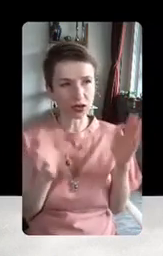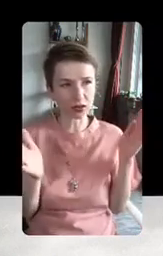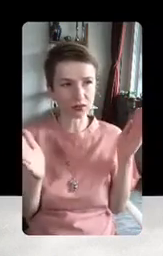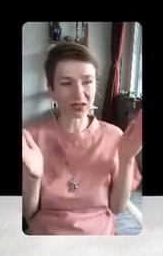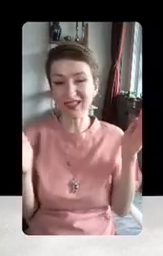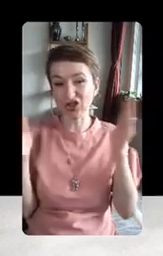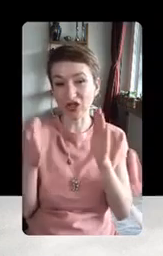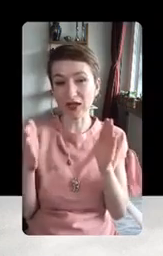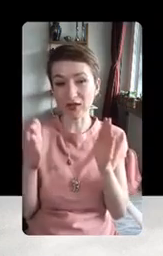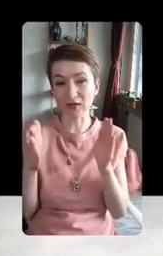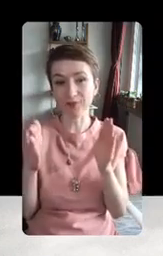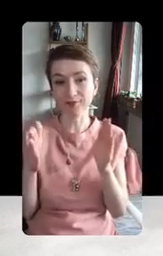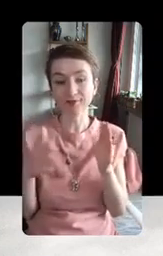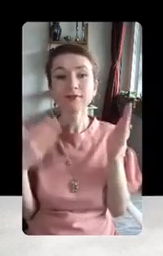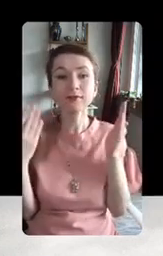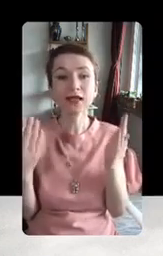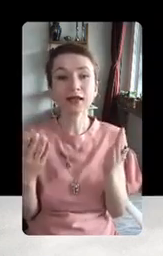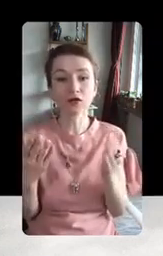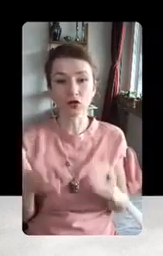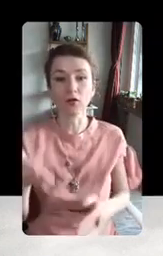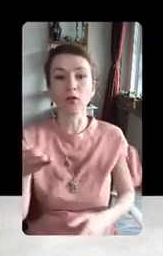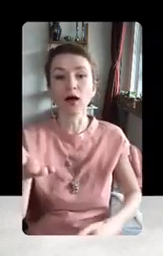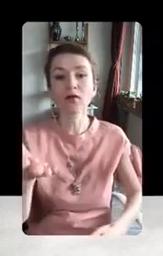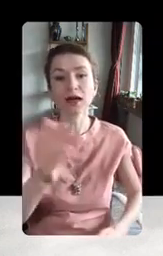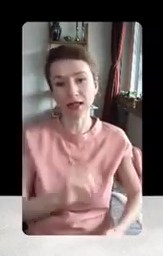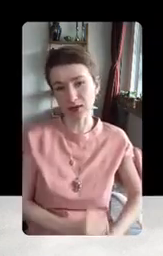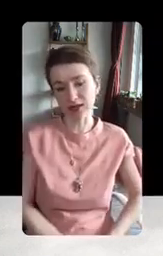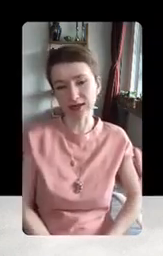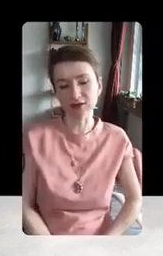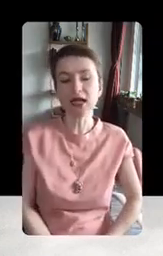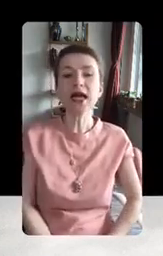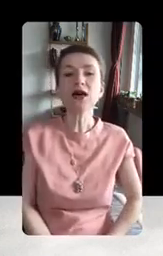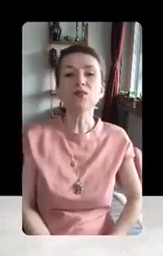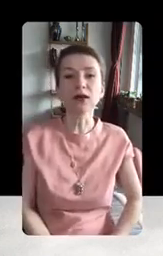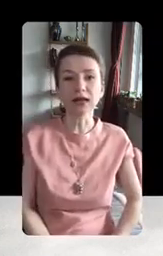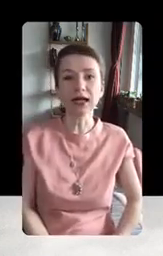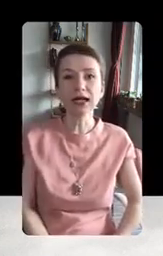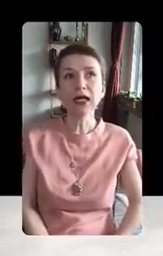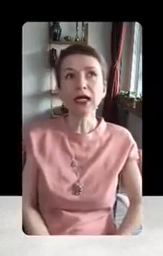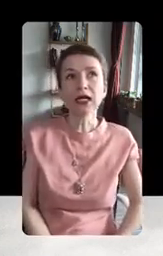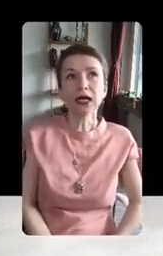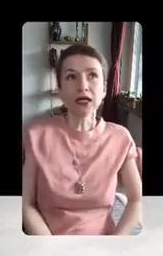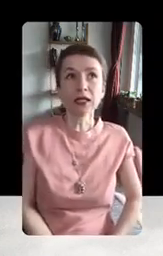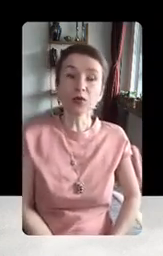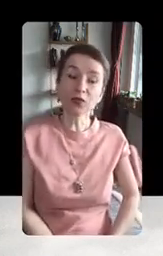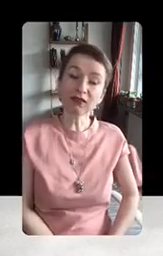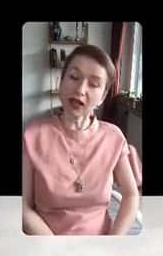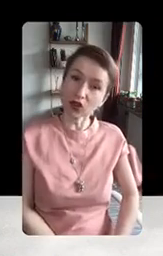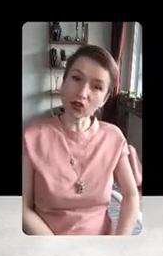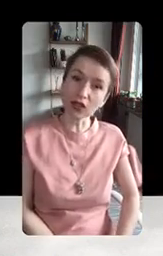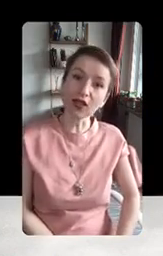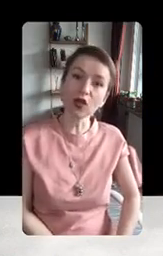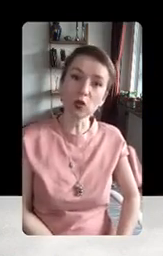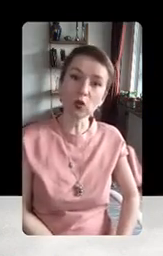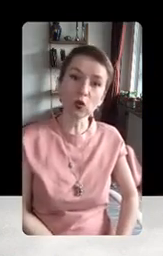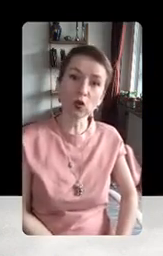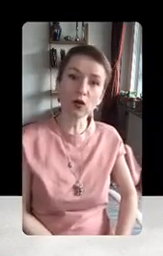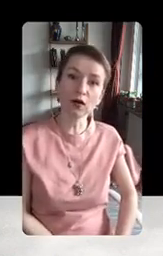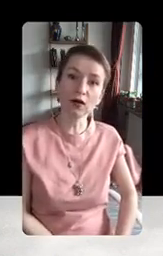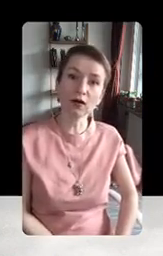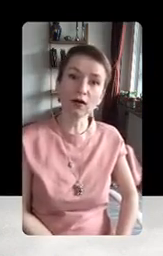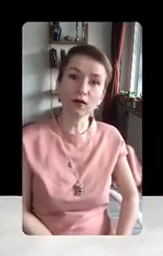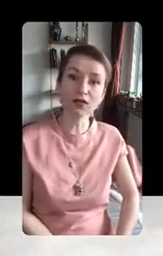это просто как сожительство. Так вот, мама Эльзы Бесков была домоуправляющей